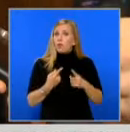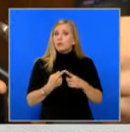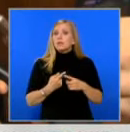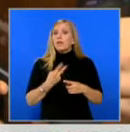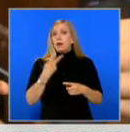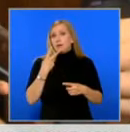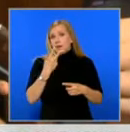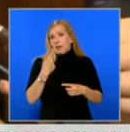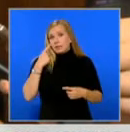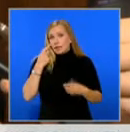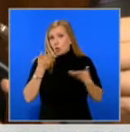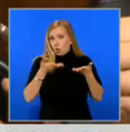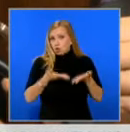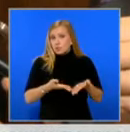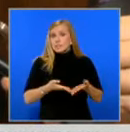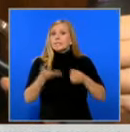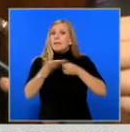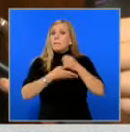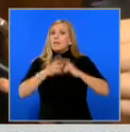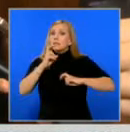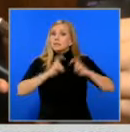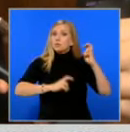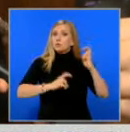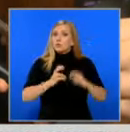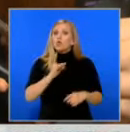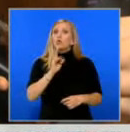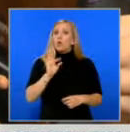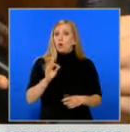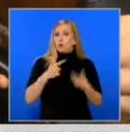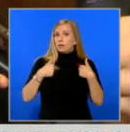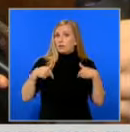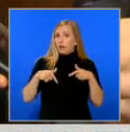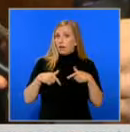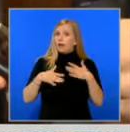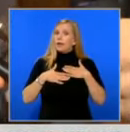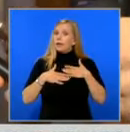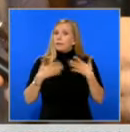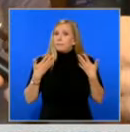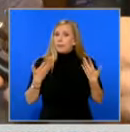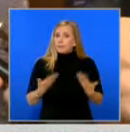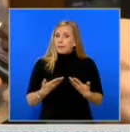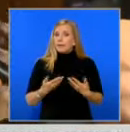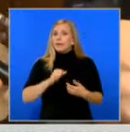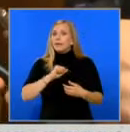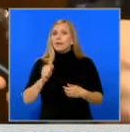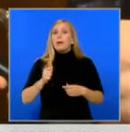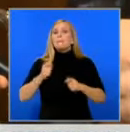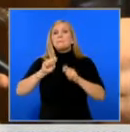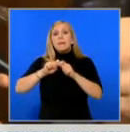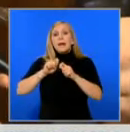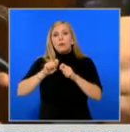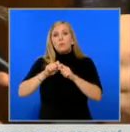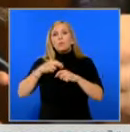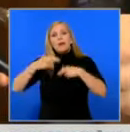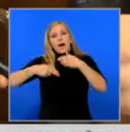гледна точка на земеделски производители но ние имаме и и преработватели ние